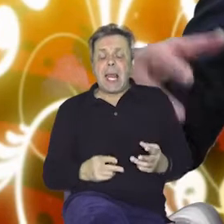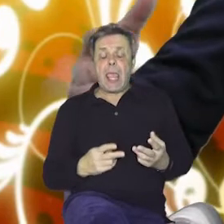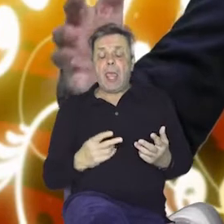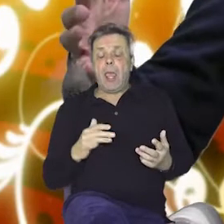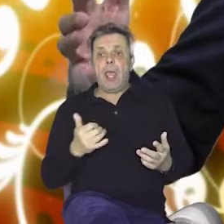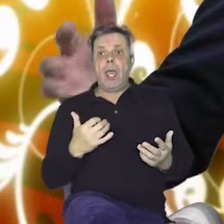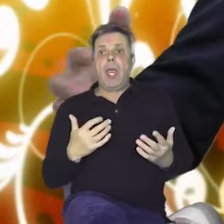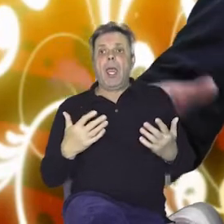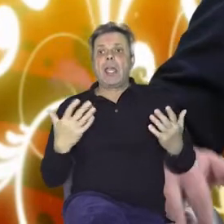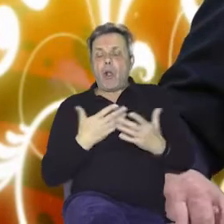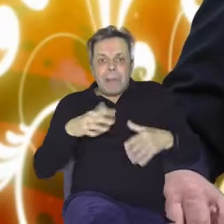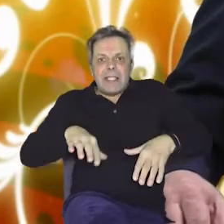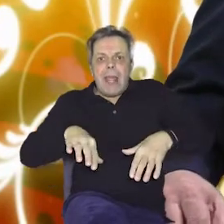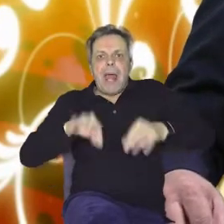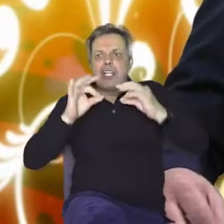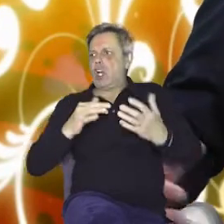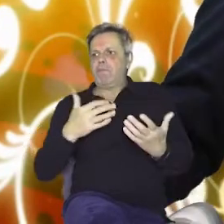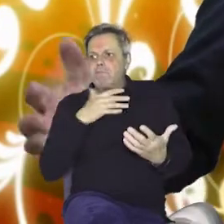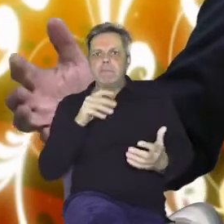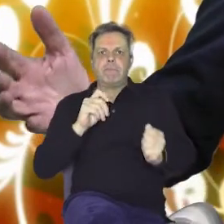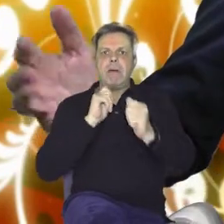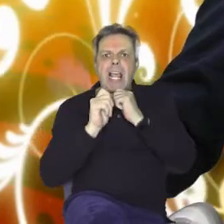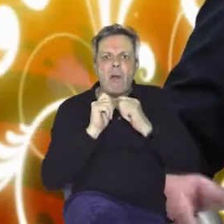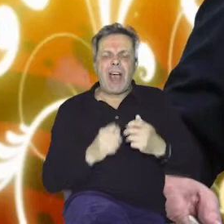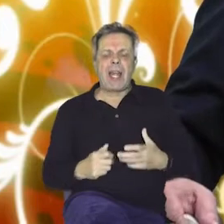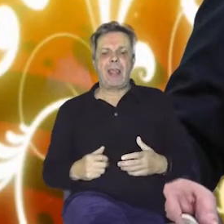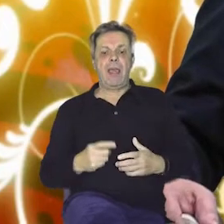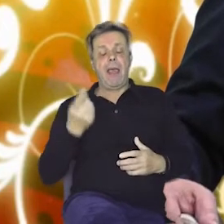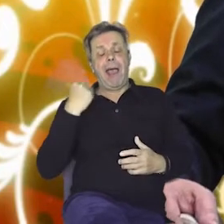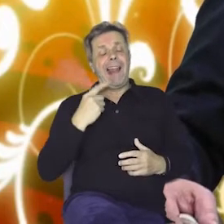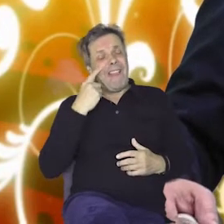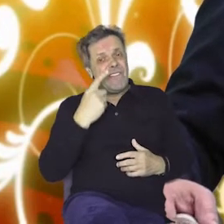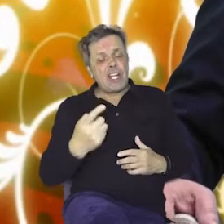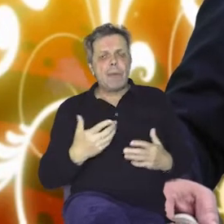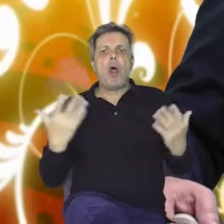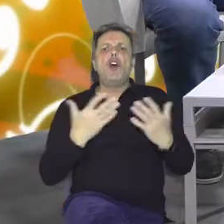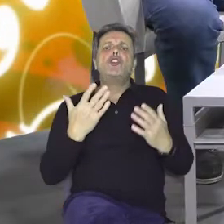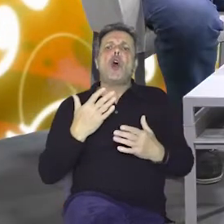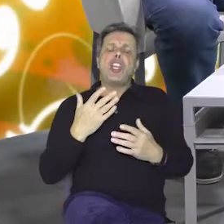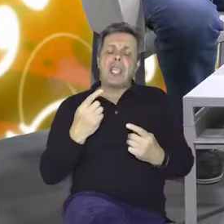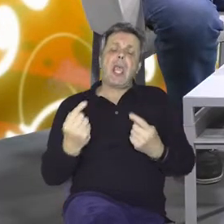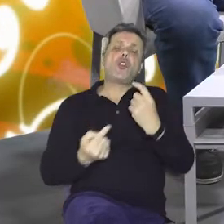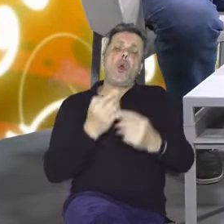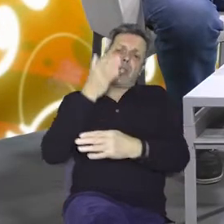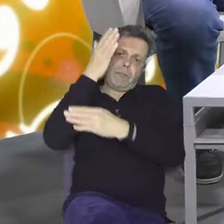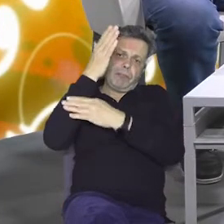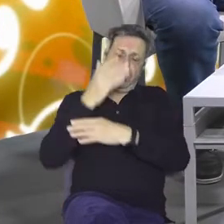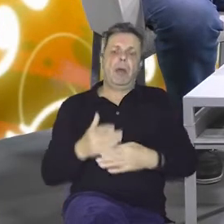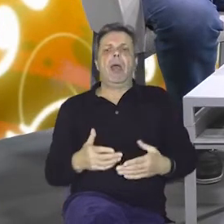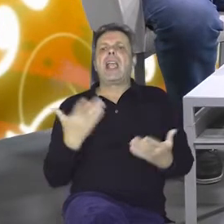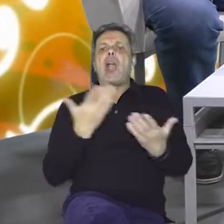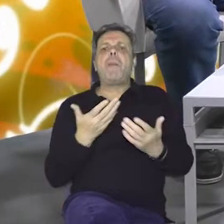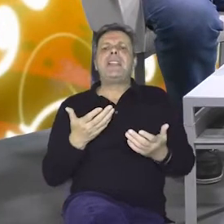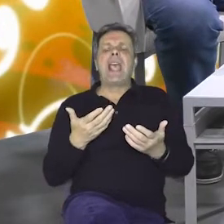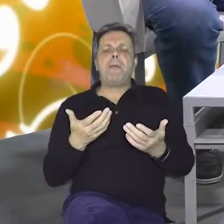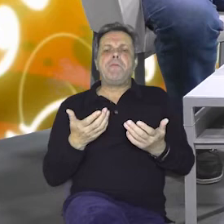se nađu, da porazgovaraju, ali vidjet ćemo što će biti od tih rješenja da se zaustave klimatske